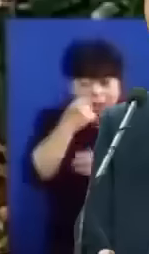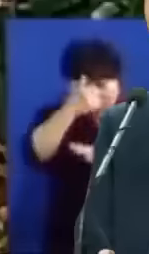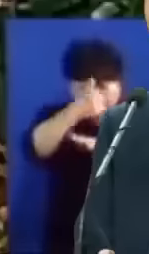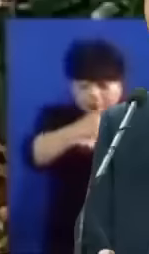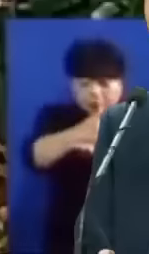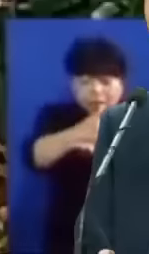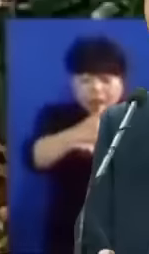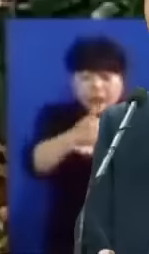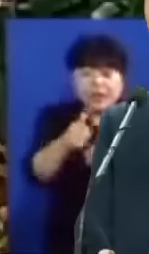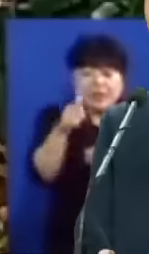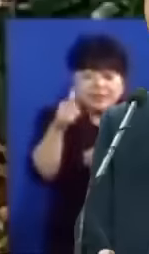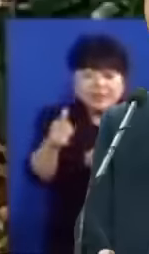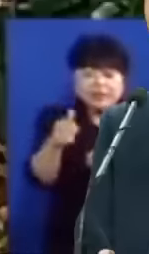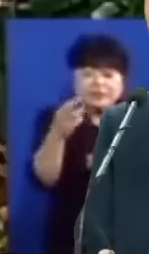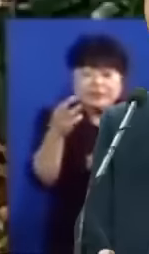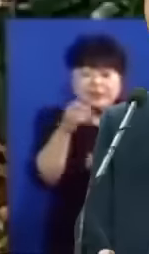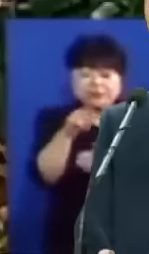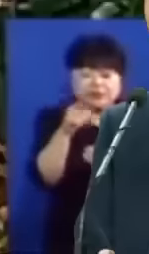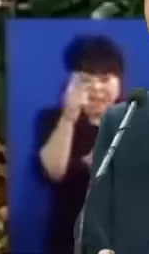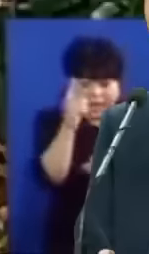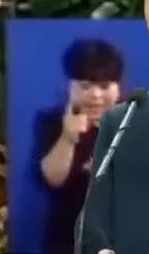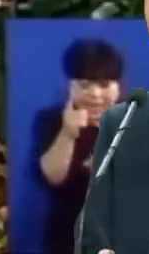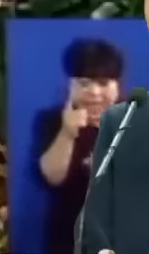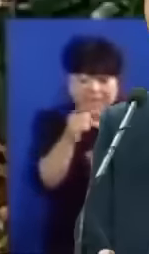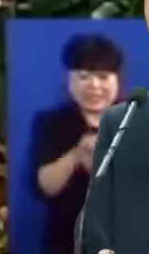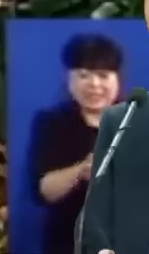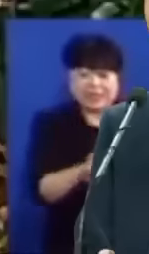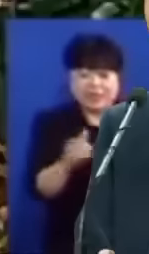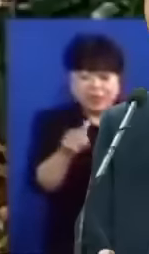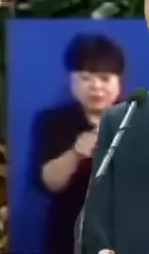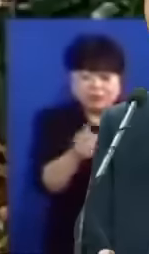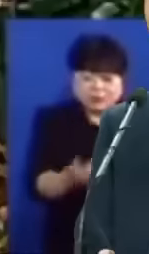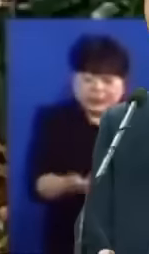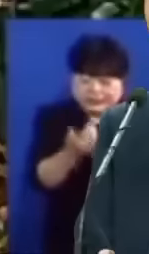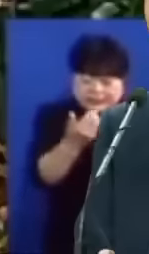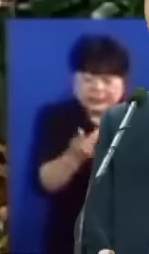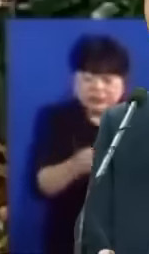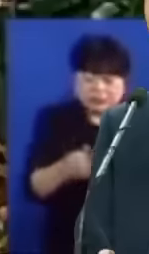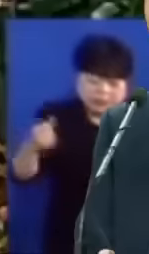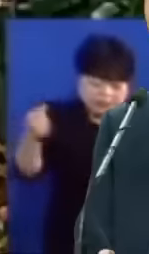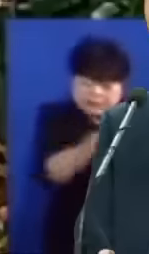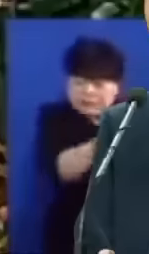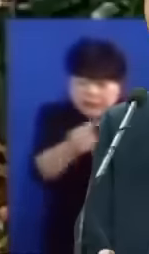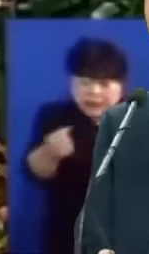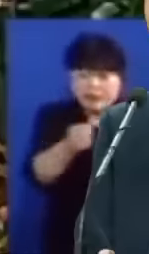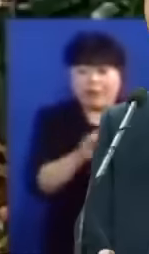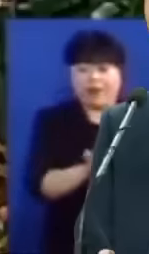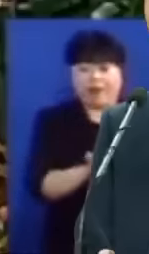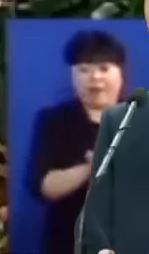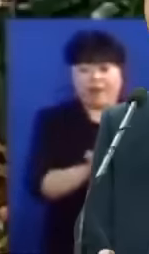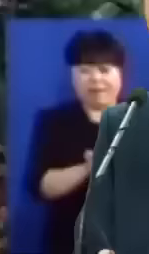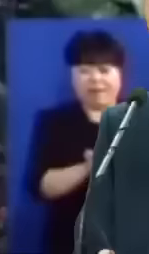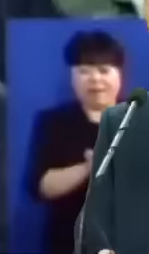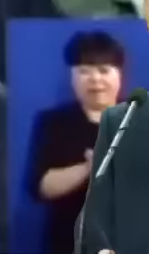결과 남성 3명 중에 한 사람은 부부 갈등이 생기면 부인에게 손찌검을 한다는 것입니다.